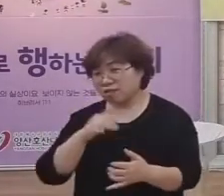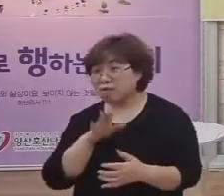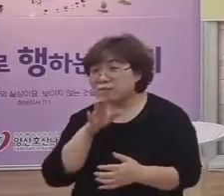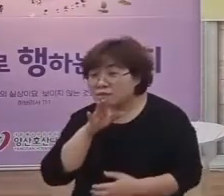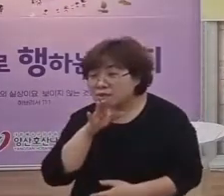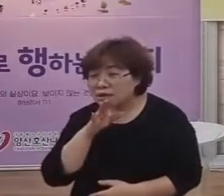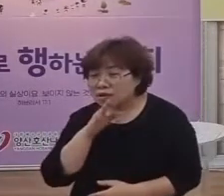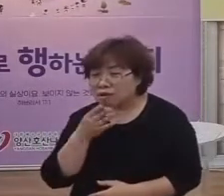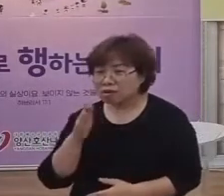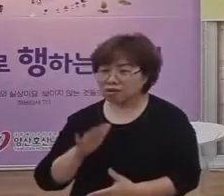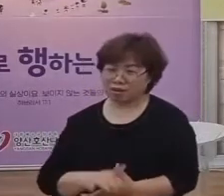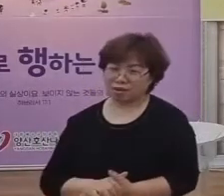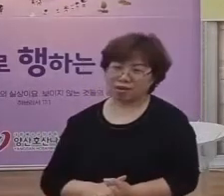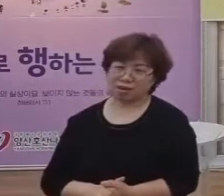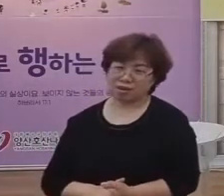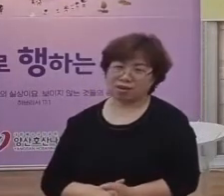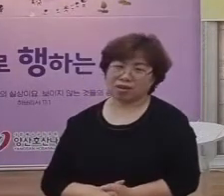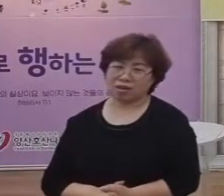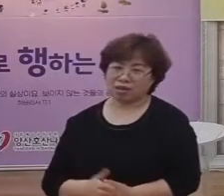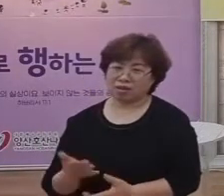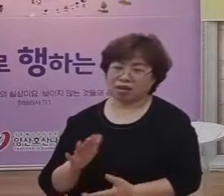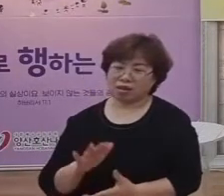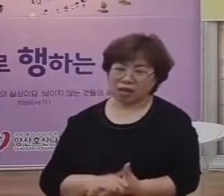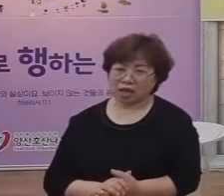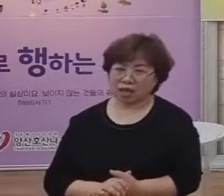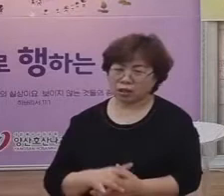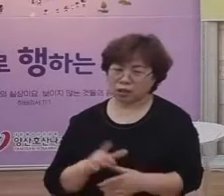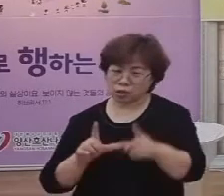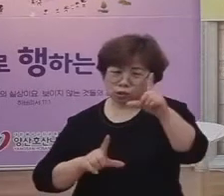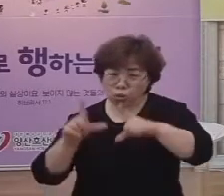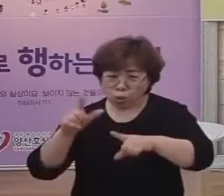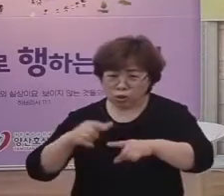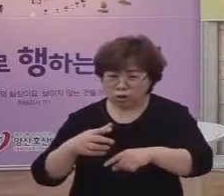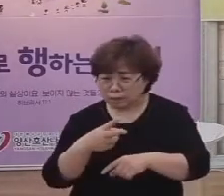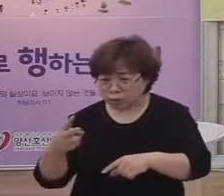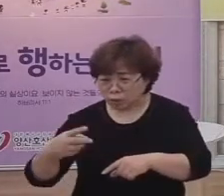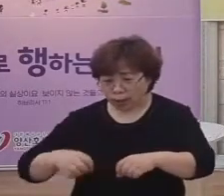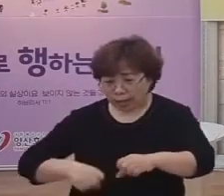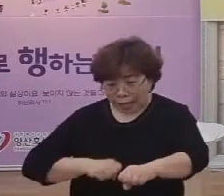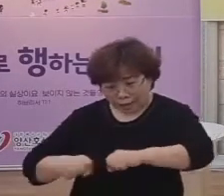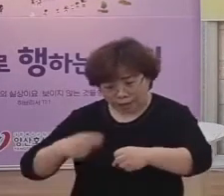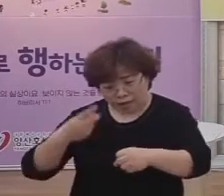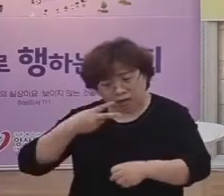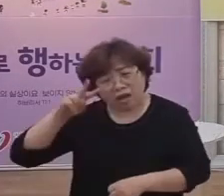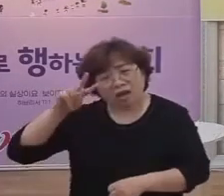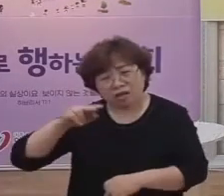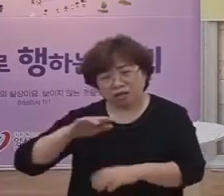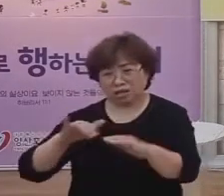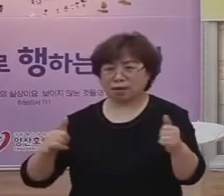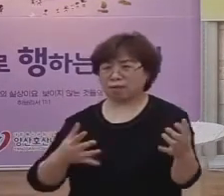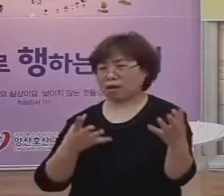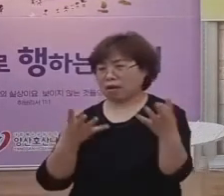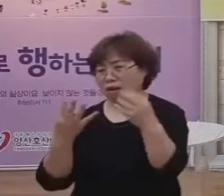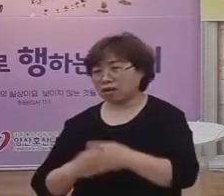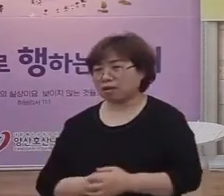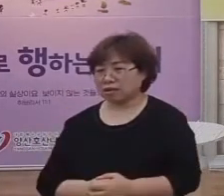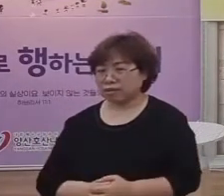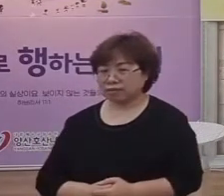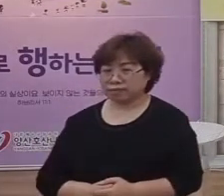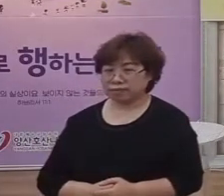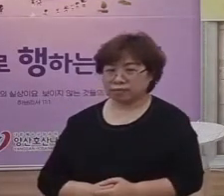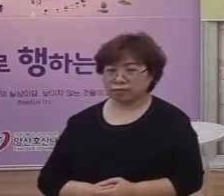그런데 이것을 우리가 자칫 행함으로 착각하고 있었다라는